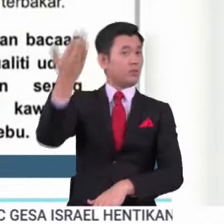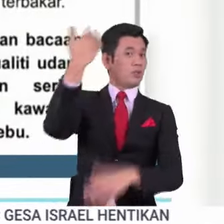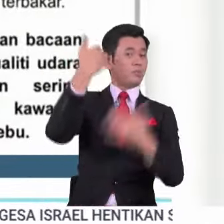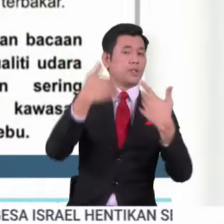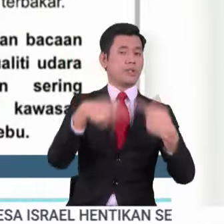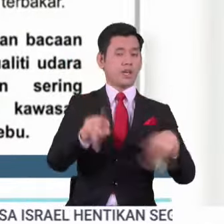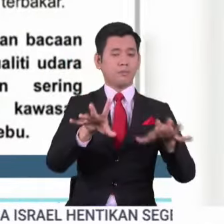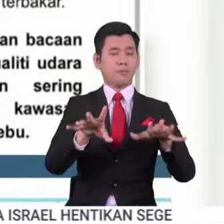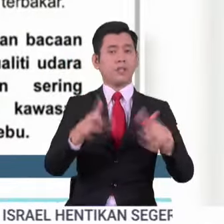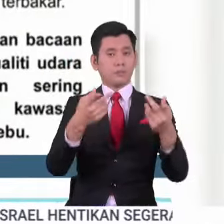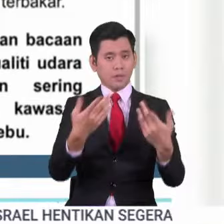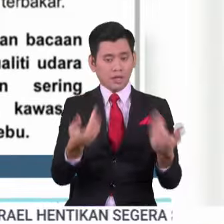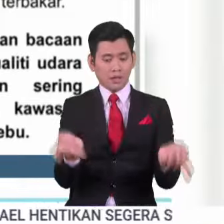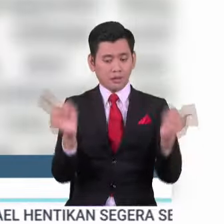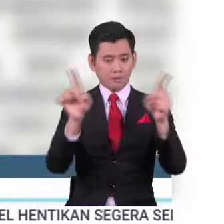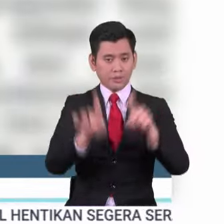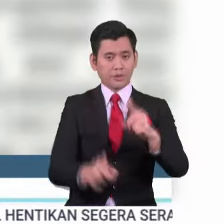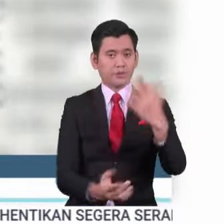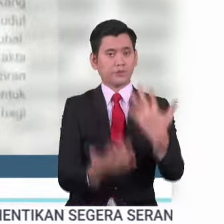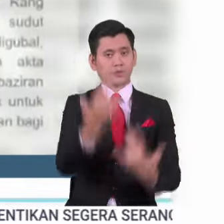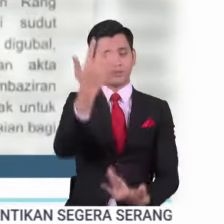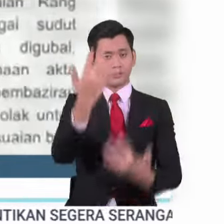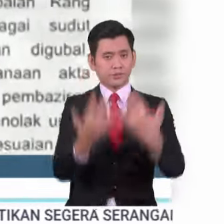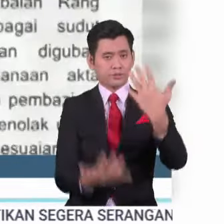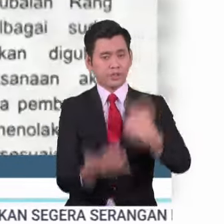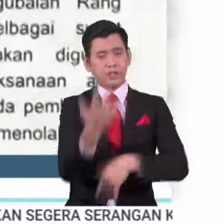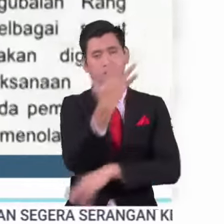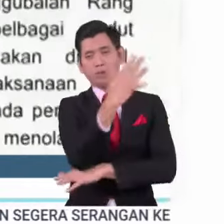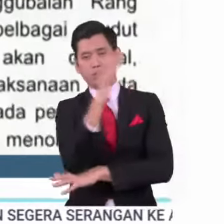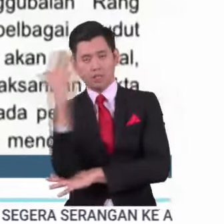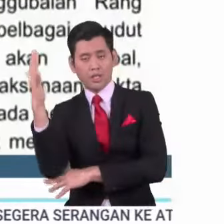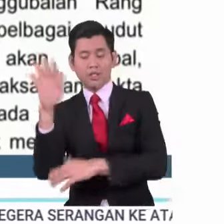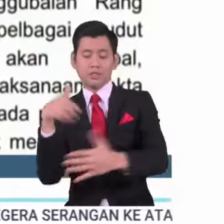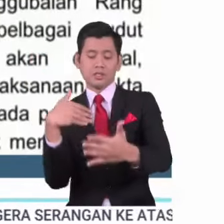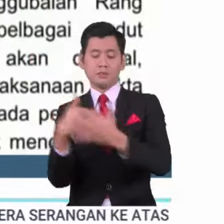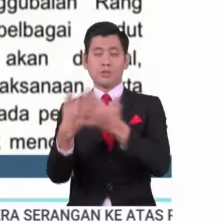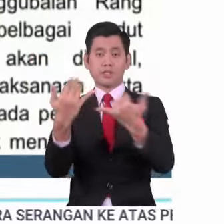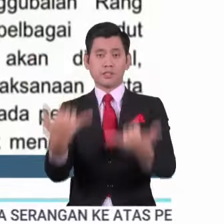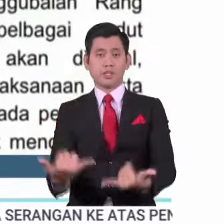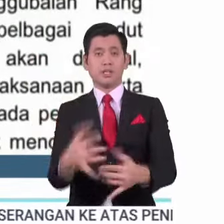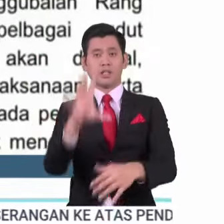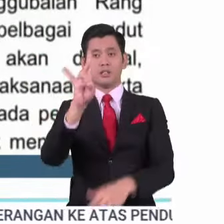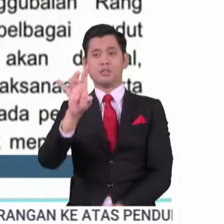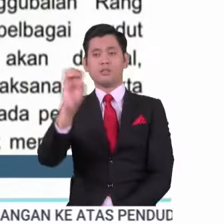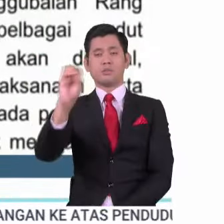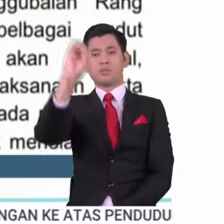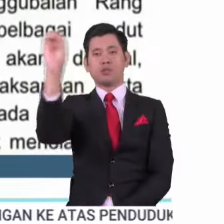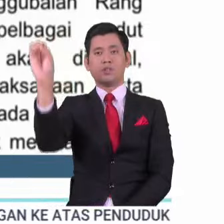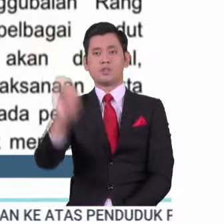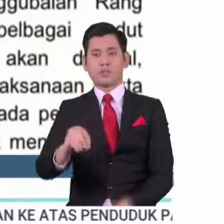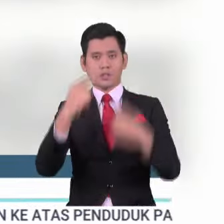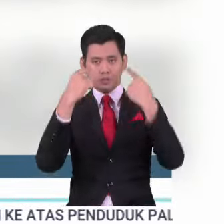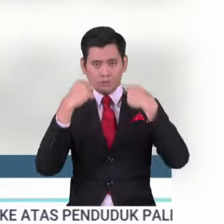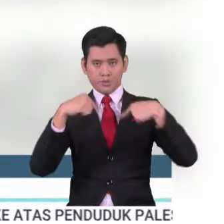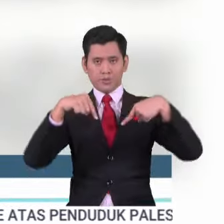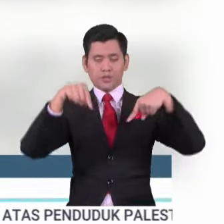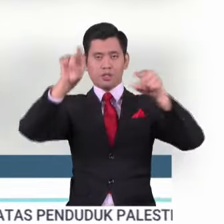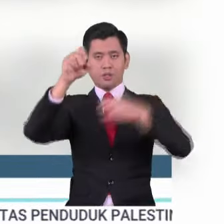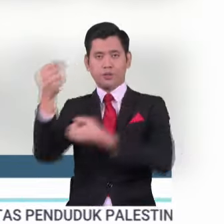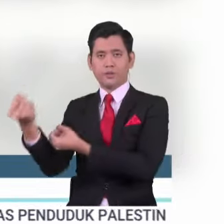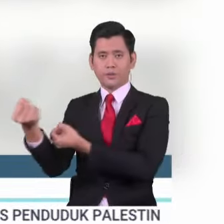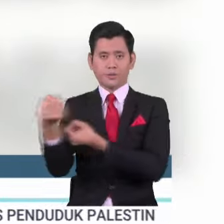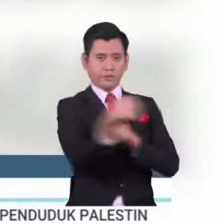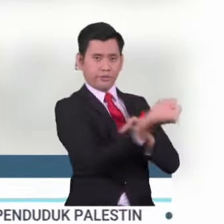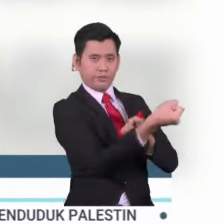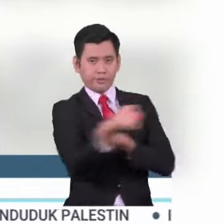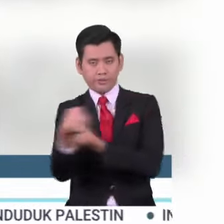Johor yang mula dikesan 15 Oktober lalu dan setakat ini 70% berjaya dipadamkan namun